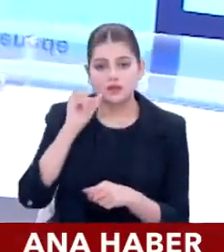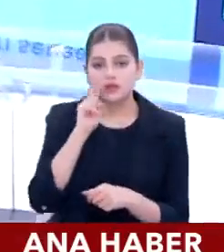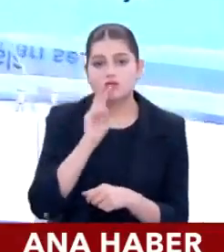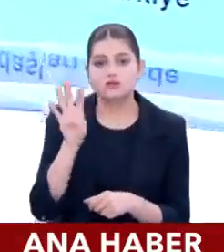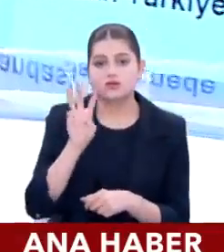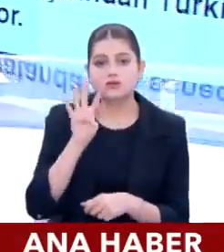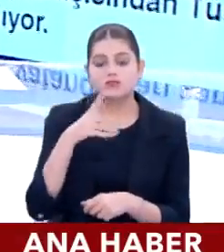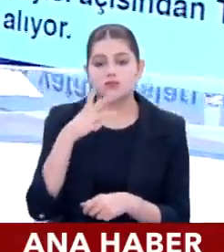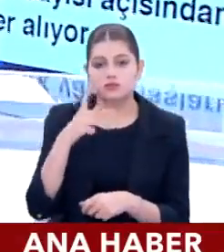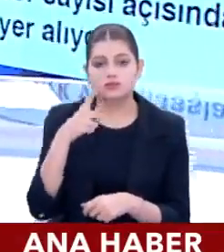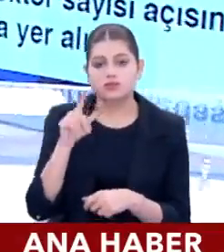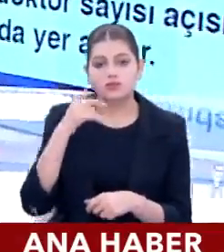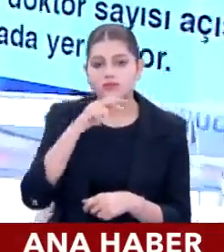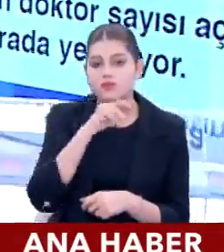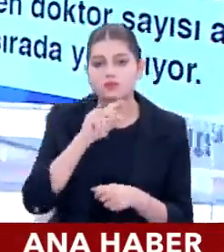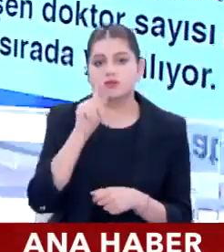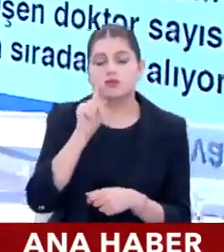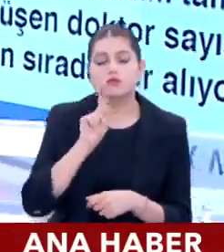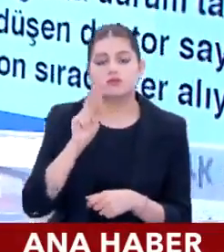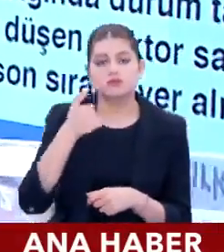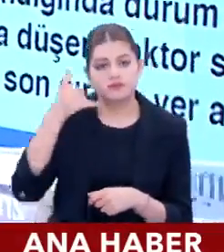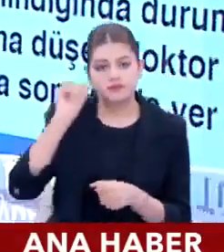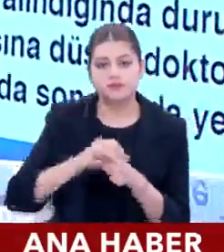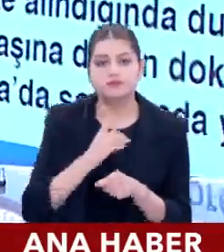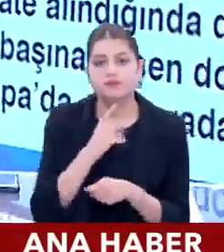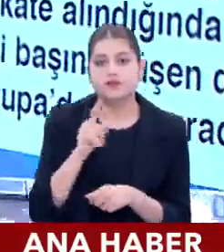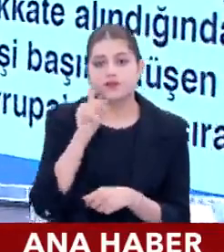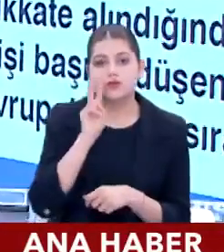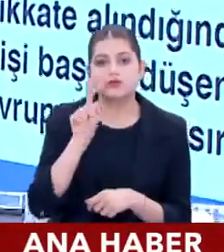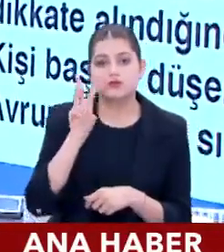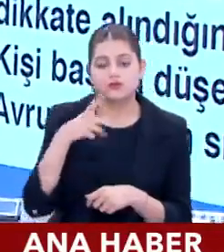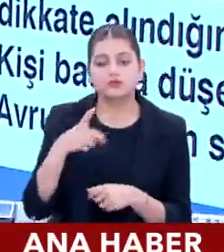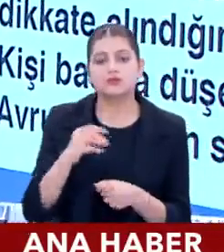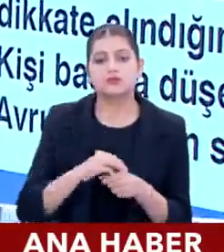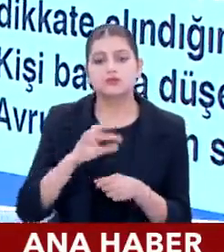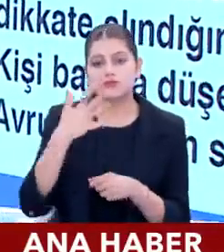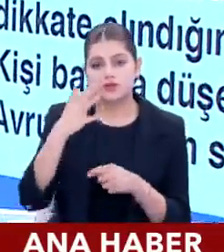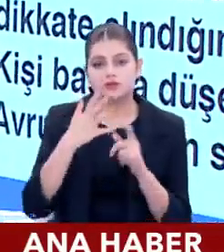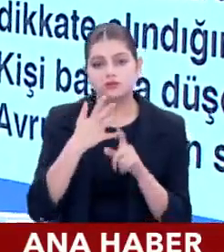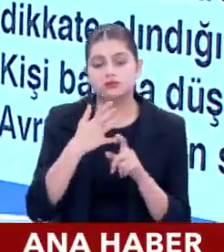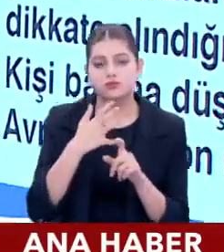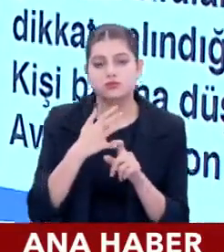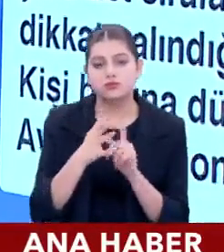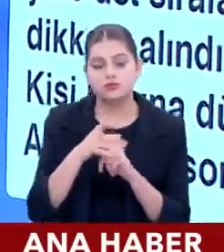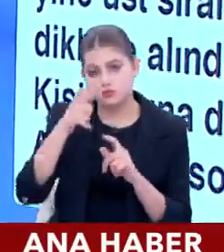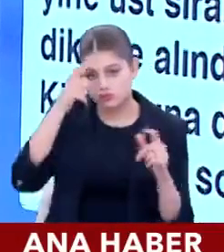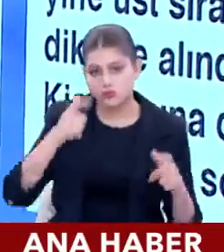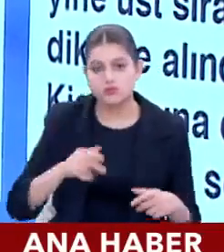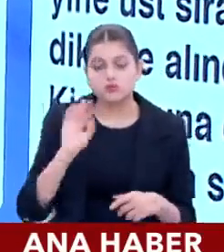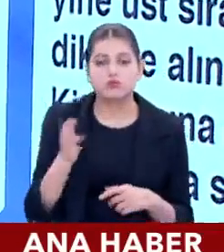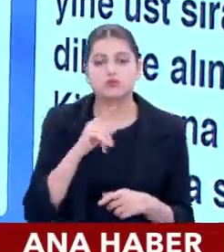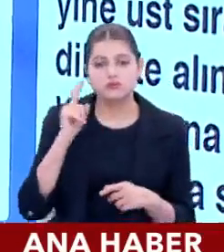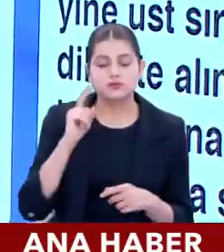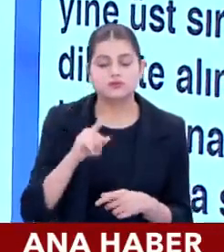243.000 Fransa 216.000 ve İspanya'nın 213.000 ardından 5 sırada bulunuyor Yani Türkiye çok